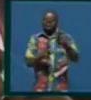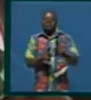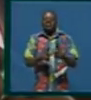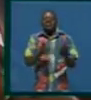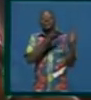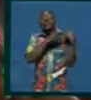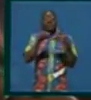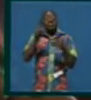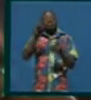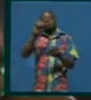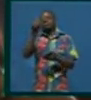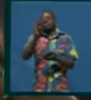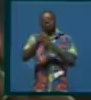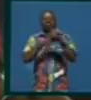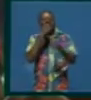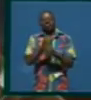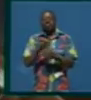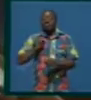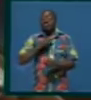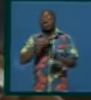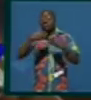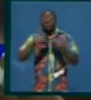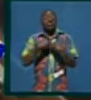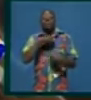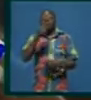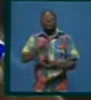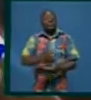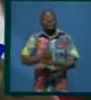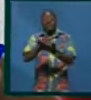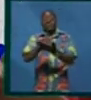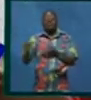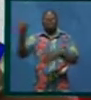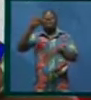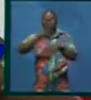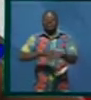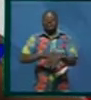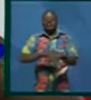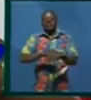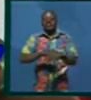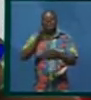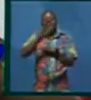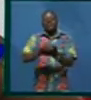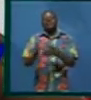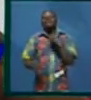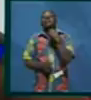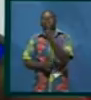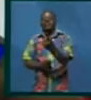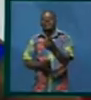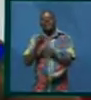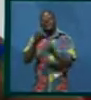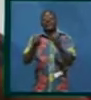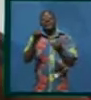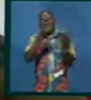organisons ce concours et nous n'avons pas un appui institutionnel. Ce que j'ai à dire, si depuis 16